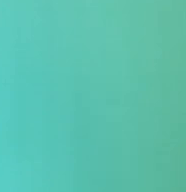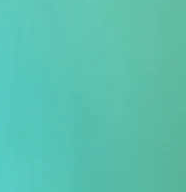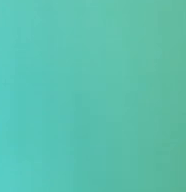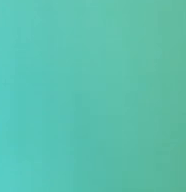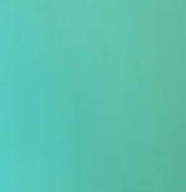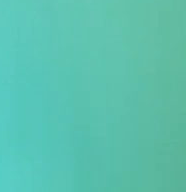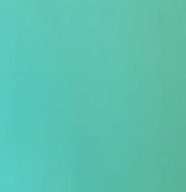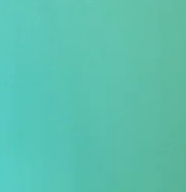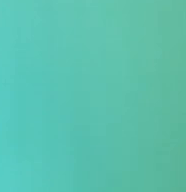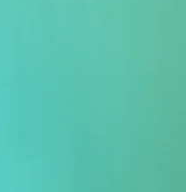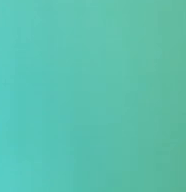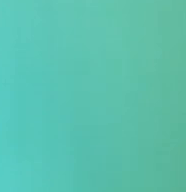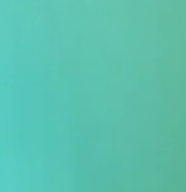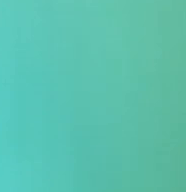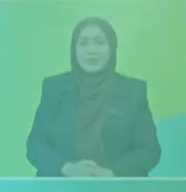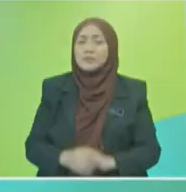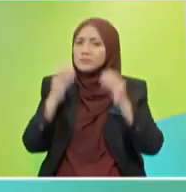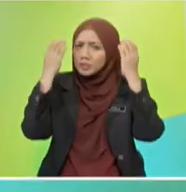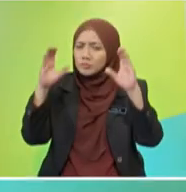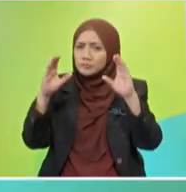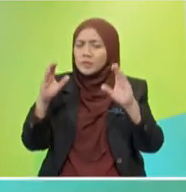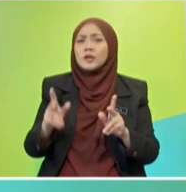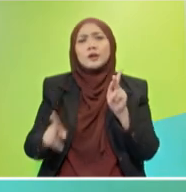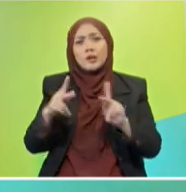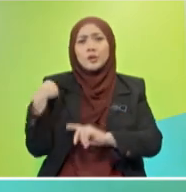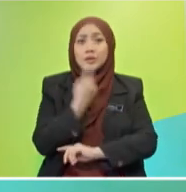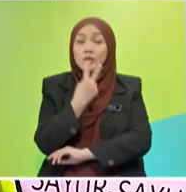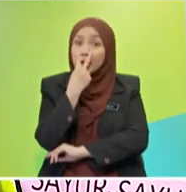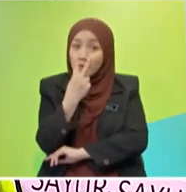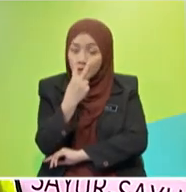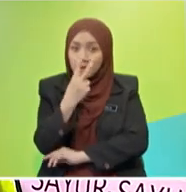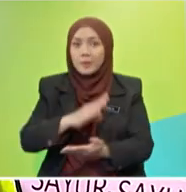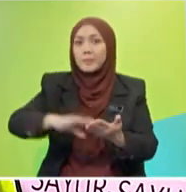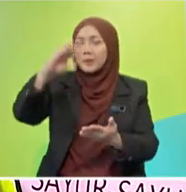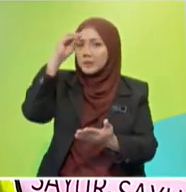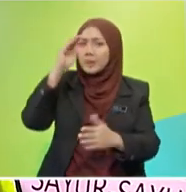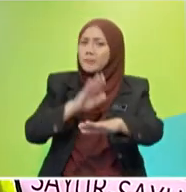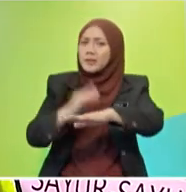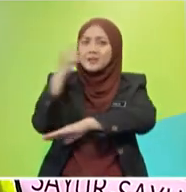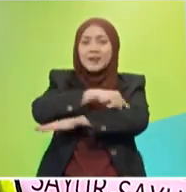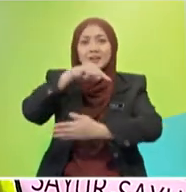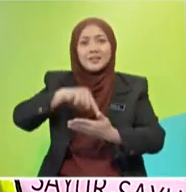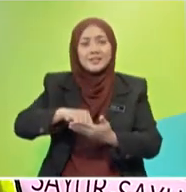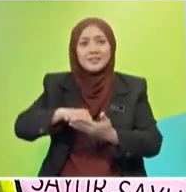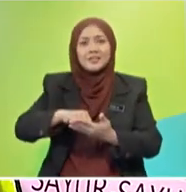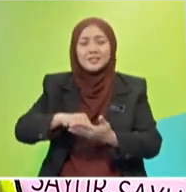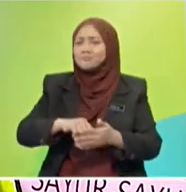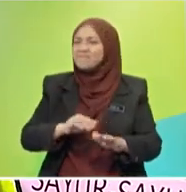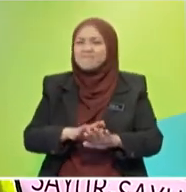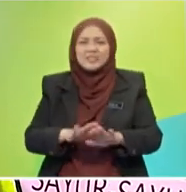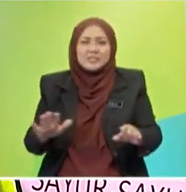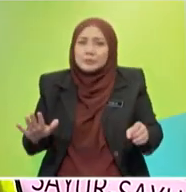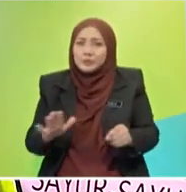hari ini namun gajegu kalau kita lihat kan pembelajaran hari ini rasa tak cukup meriah dan Srono